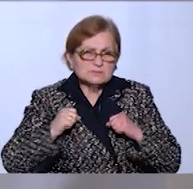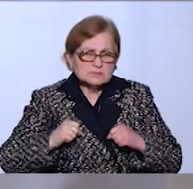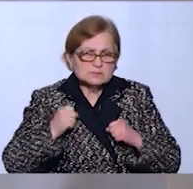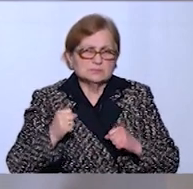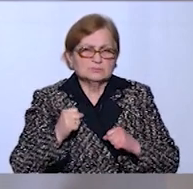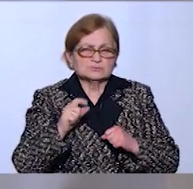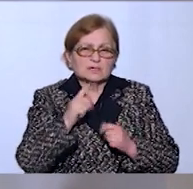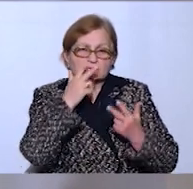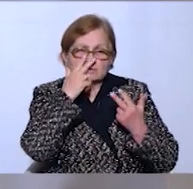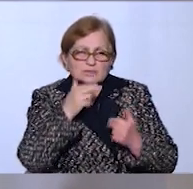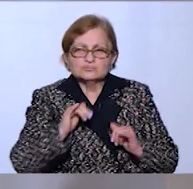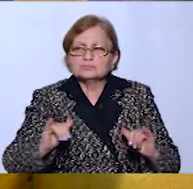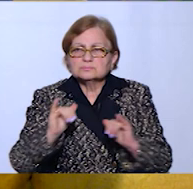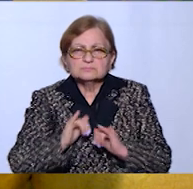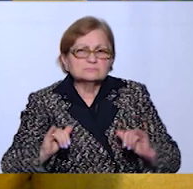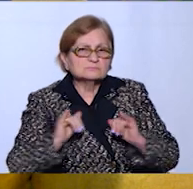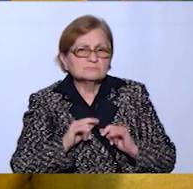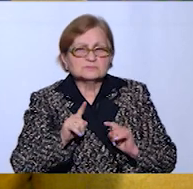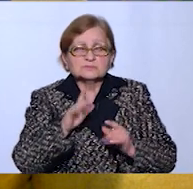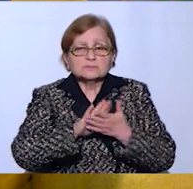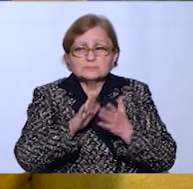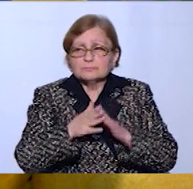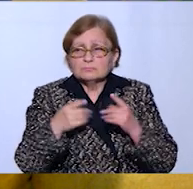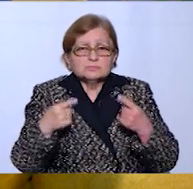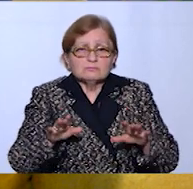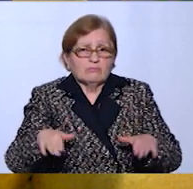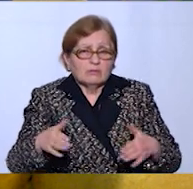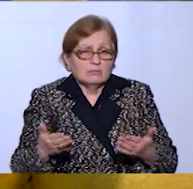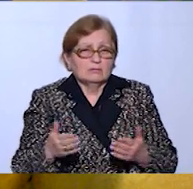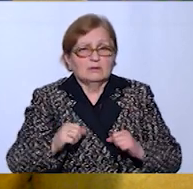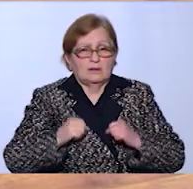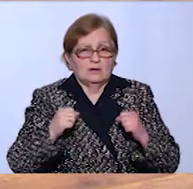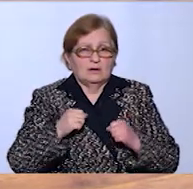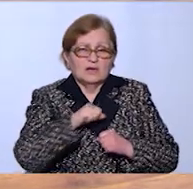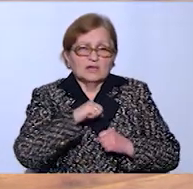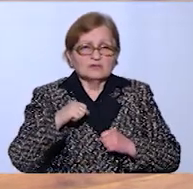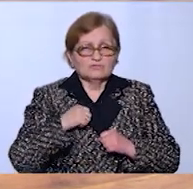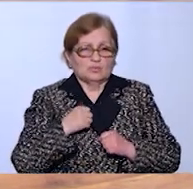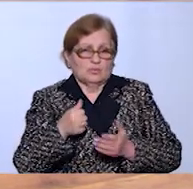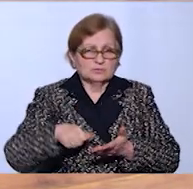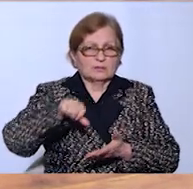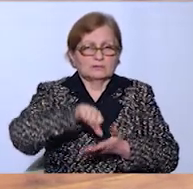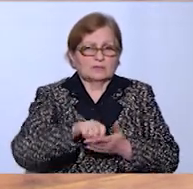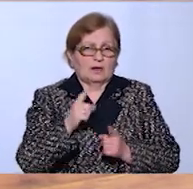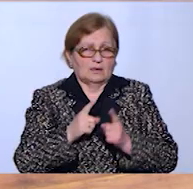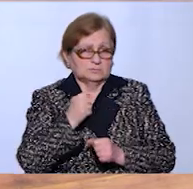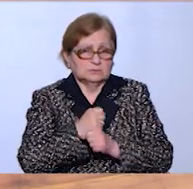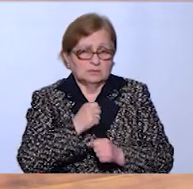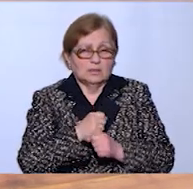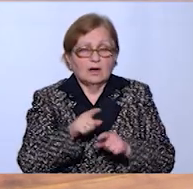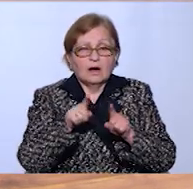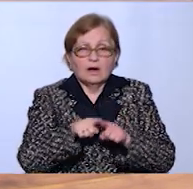და კარგი რეკომენდაცია, რომელზეც დღეს სულ არის საუბარი, ეს არის ის, რომ აუცილებლად უნდა შევადგინოთ და